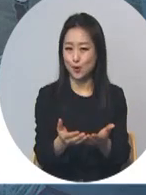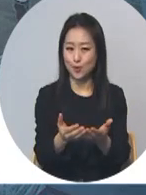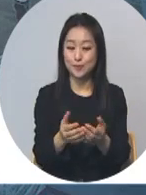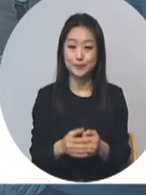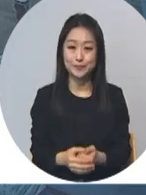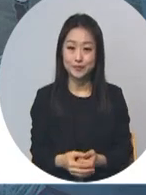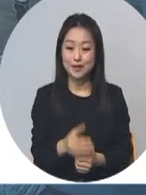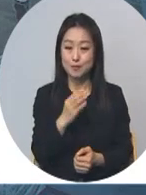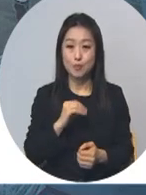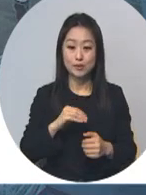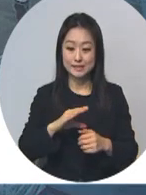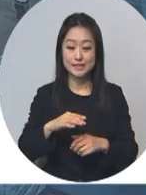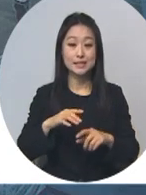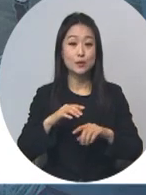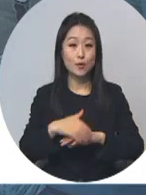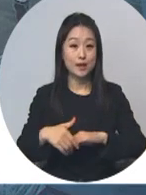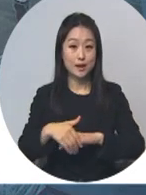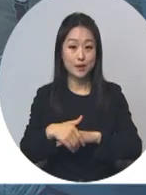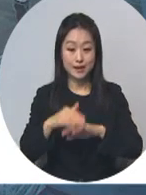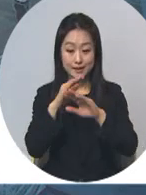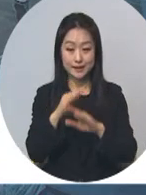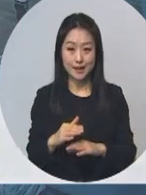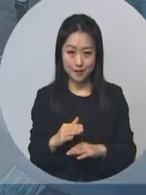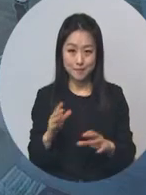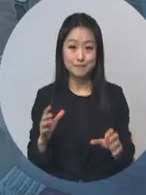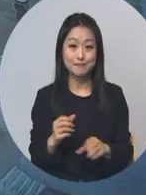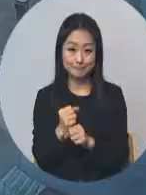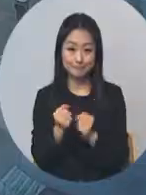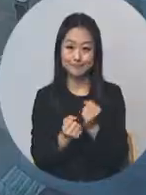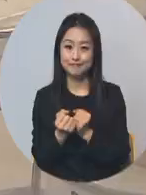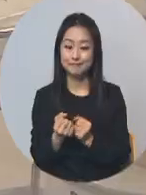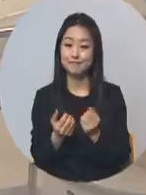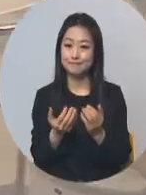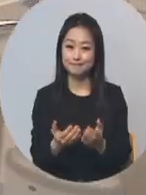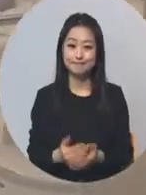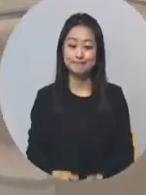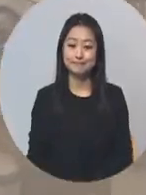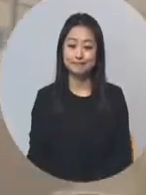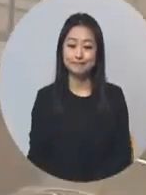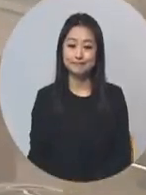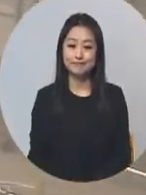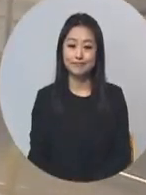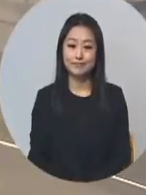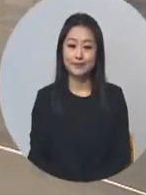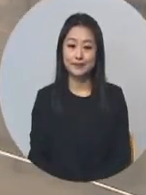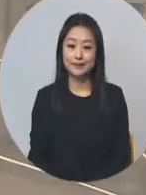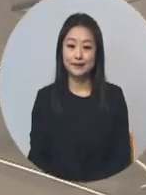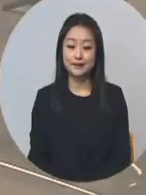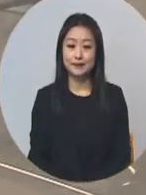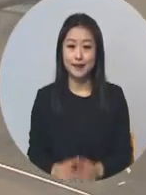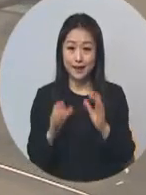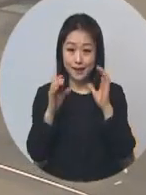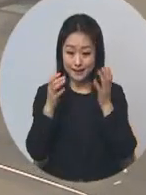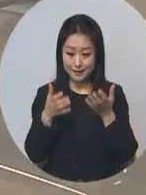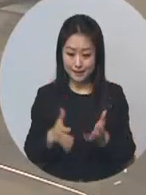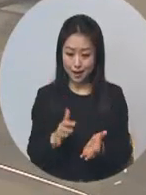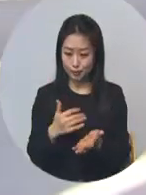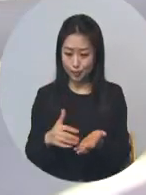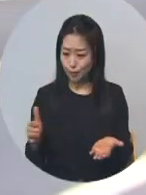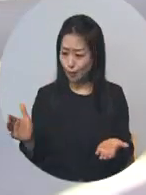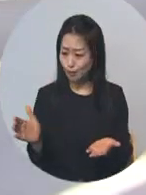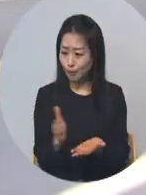보건복지 정책 김경호 기자가 정리했습니다 적막감이 흐르는 부인과